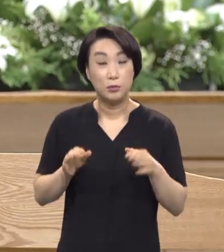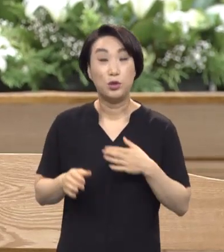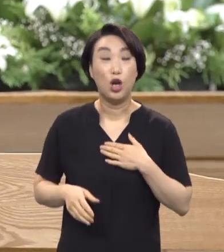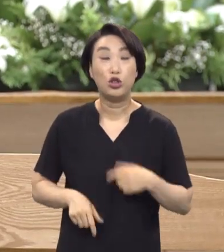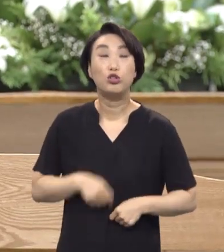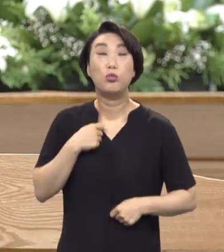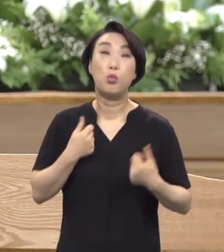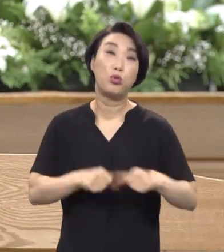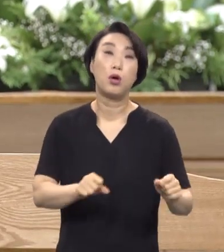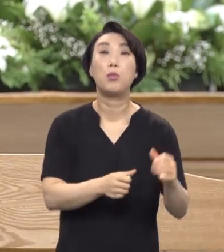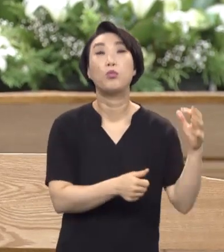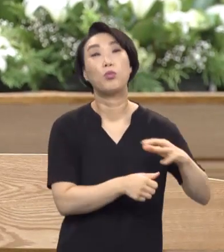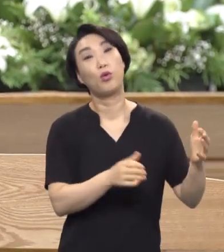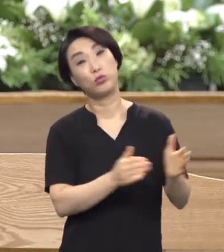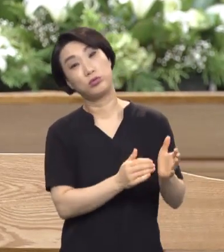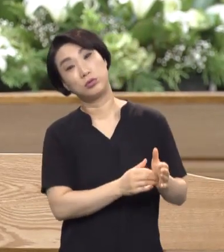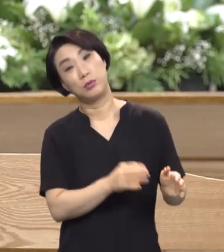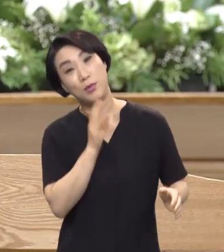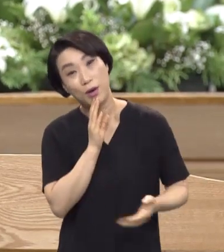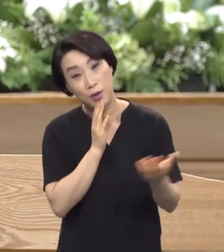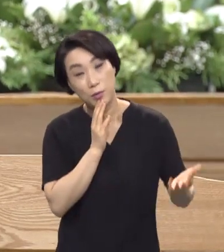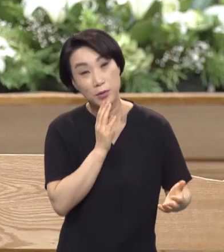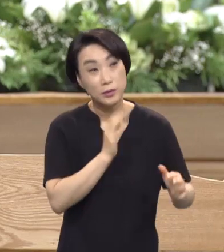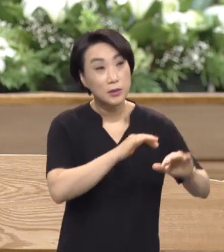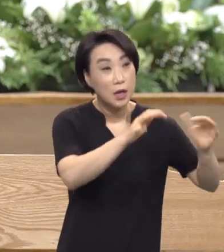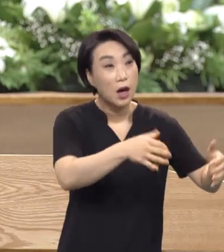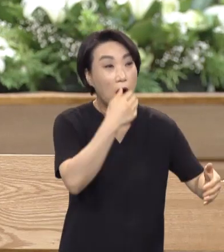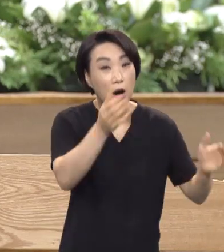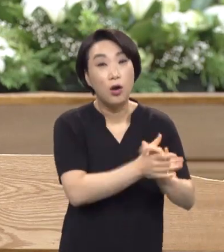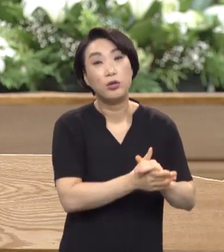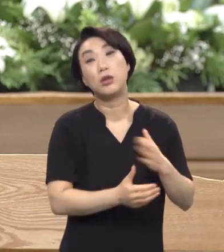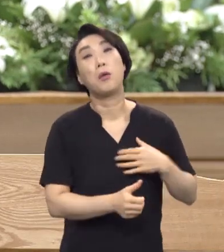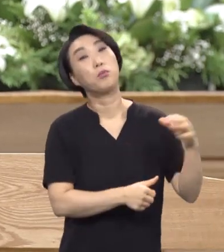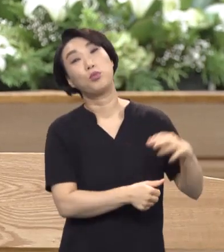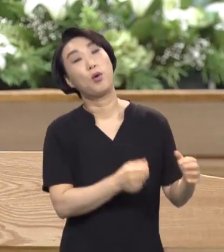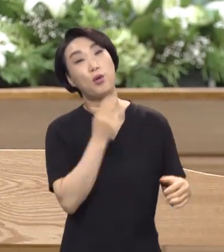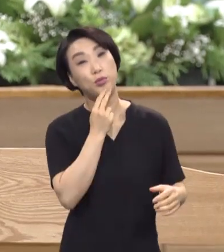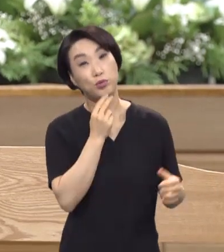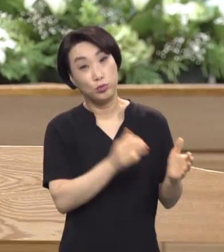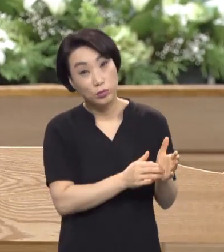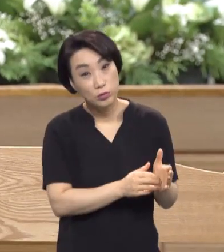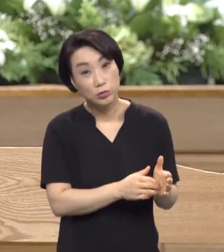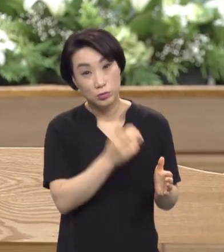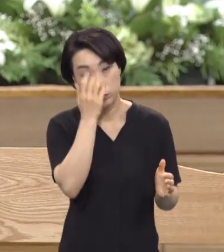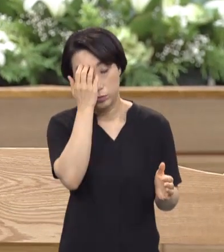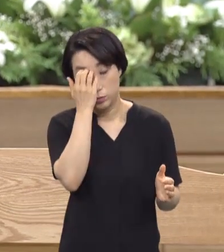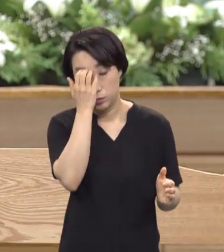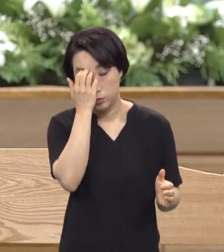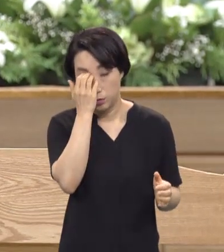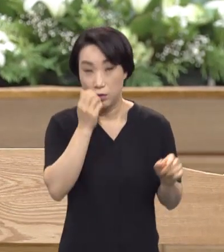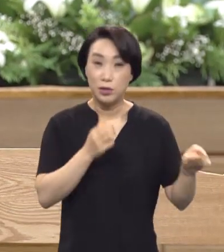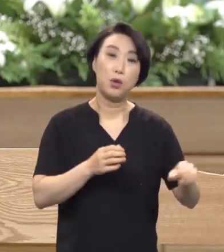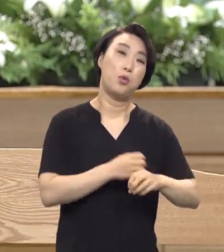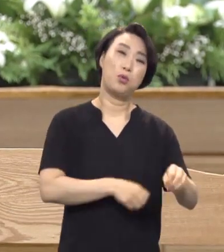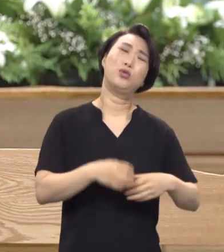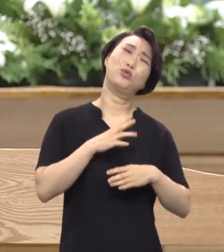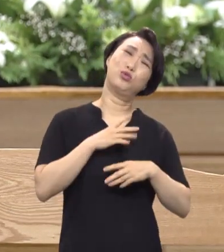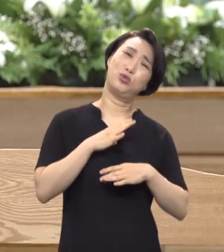의의를 포기하면 핍박이 끝나. 세상 같은 패거리 가든 내가 핍박합니까? 끝나지 마라. 두렵지